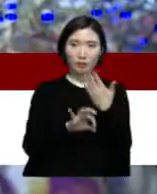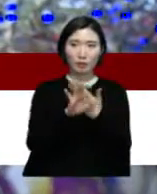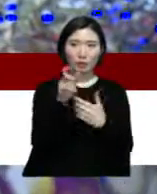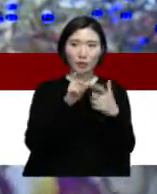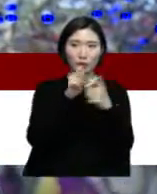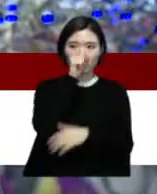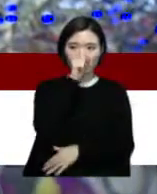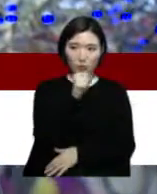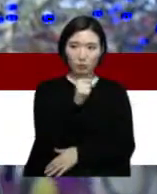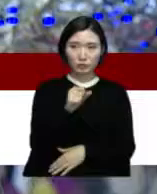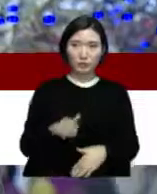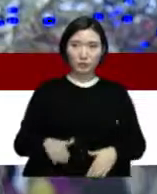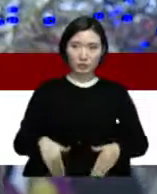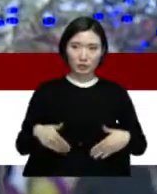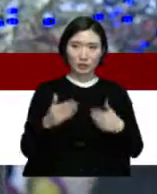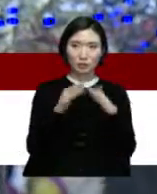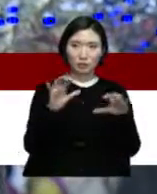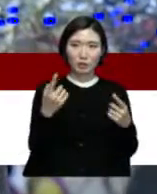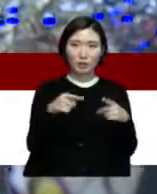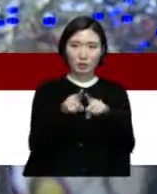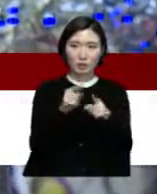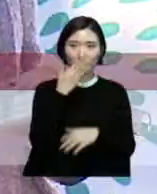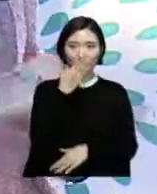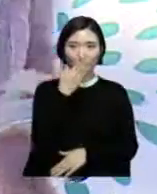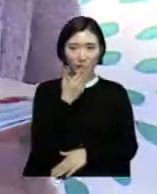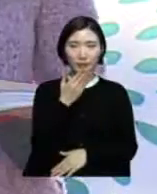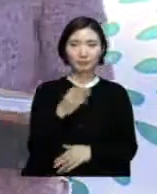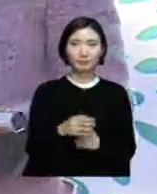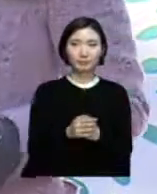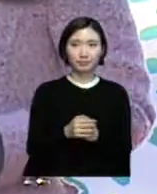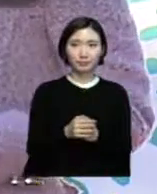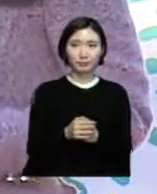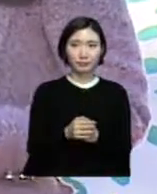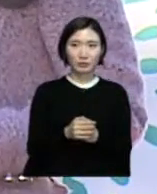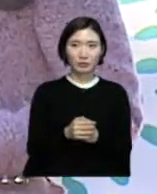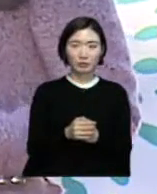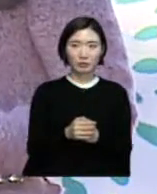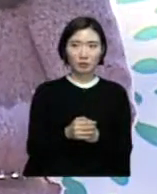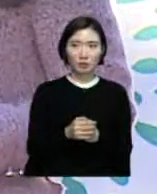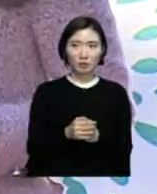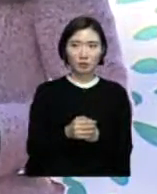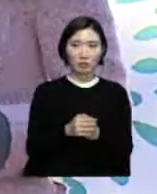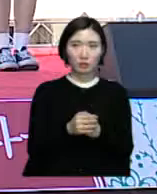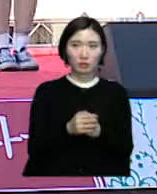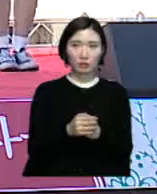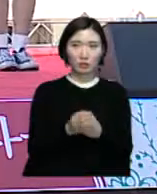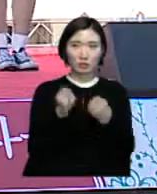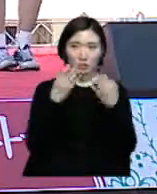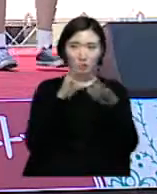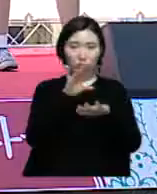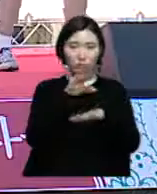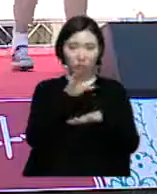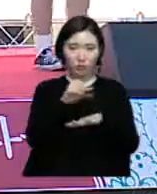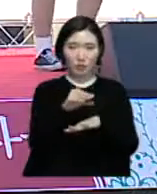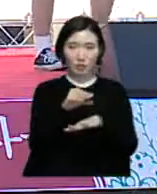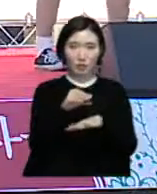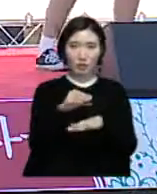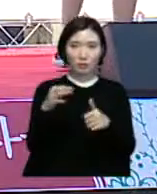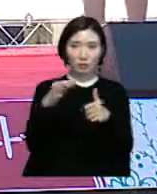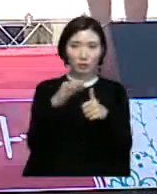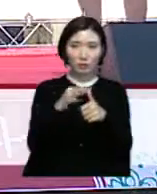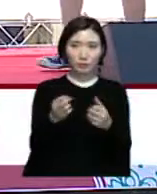좋은 따뜻한 이웃과 함께할 수 있으리라고 봅니다. 딜라이브 서울 경기 케이블 TV의 생중계로 진행된 모금